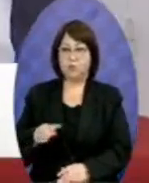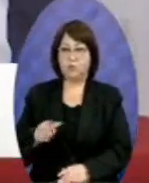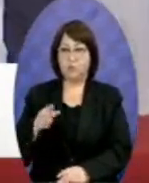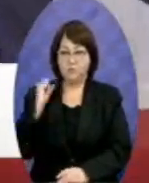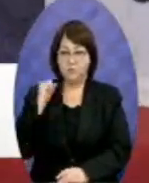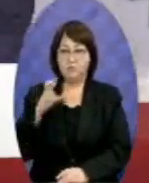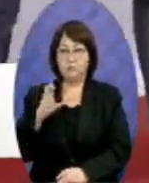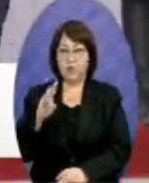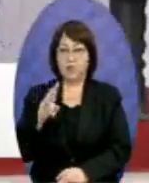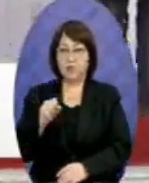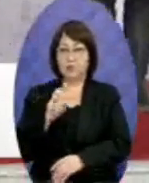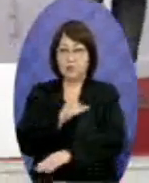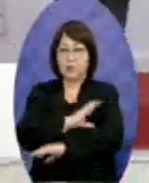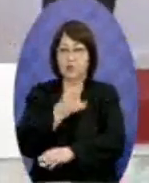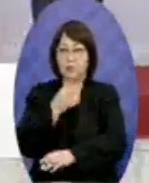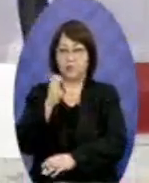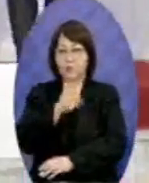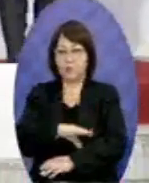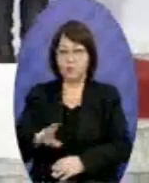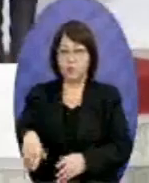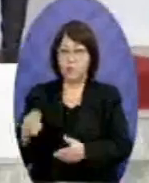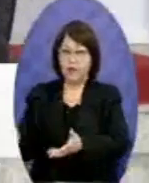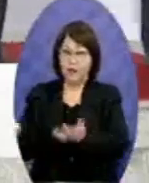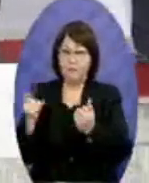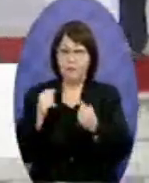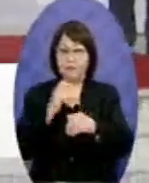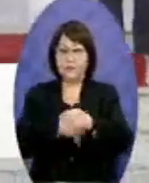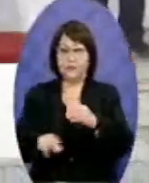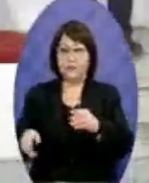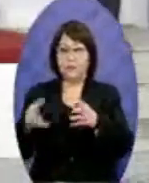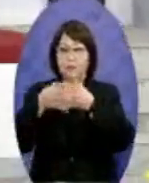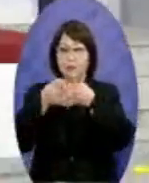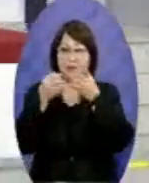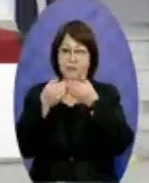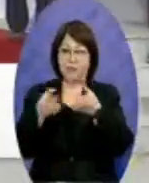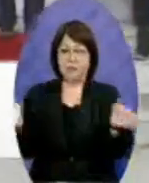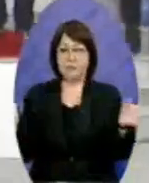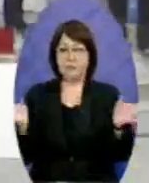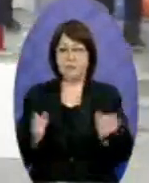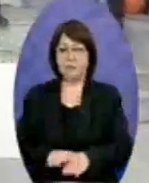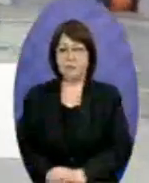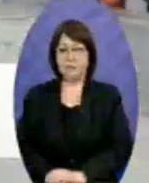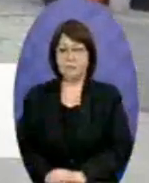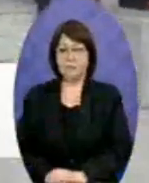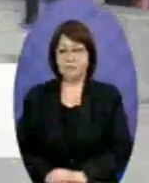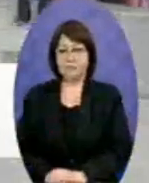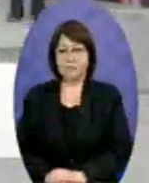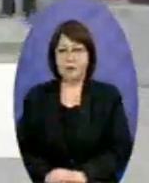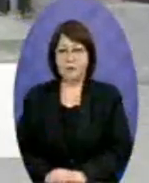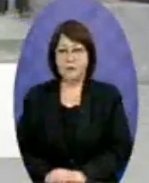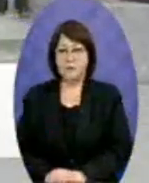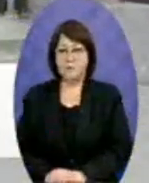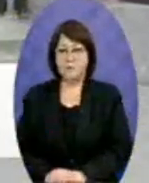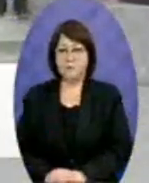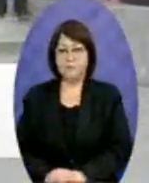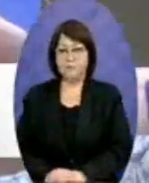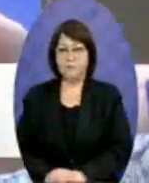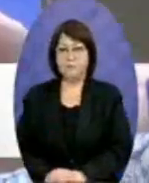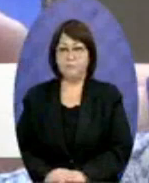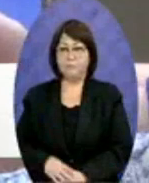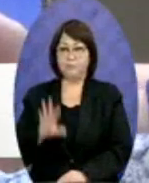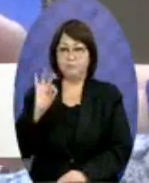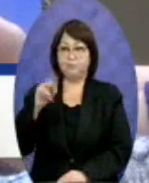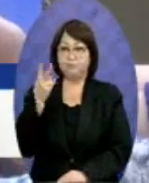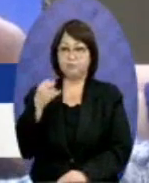сургууль 200 хүүхэд хүлээн авах цэцэрлэгийн цогцлбор ашиглалтанд орж байна. So today is an important milestone.